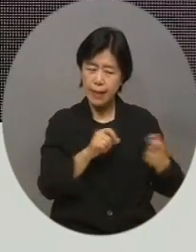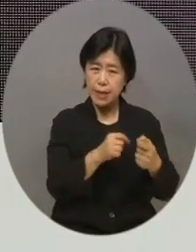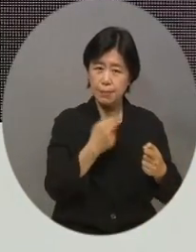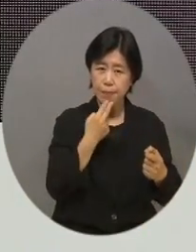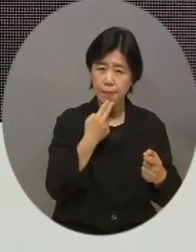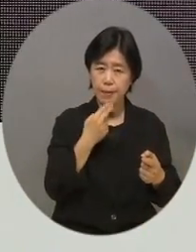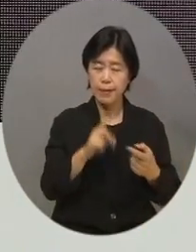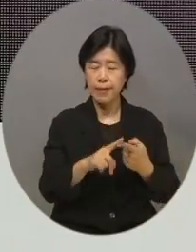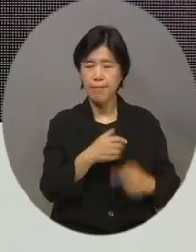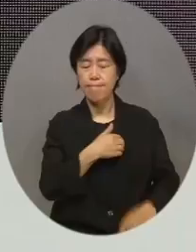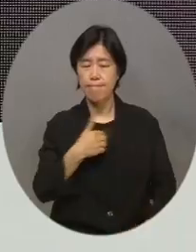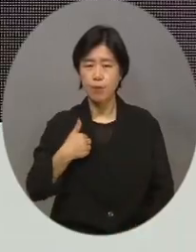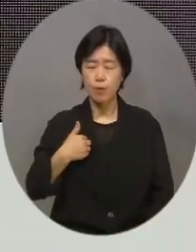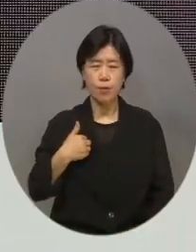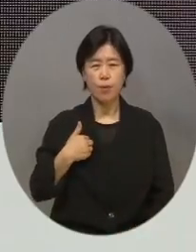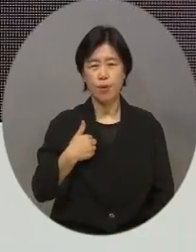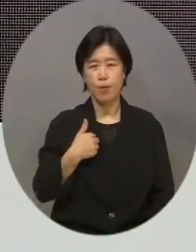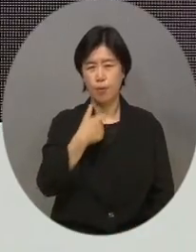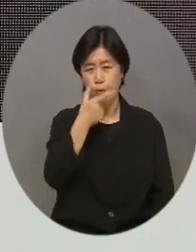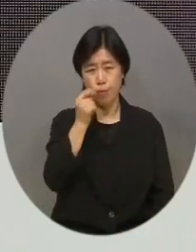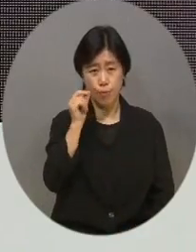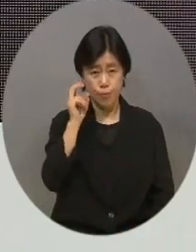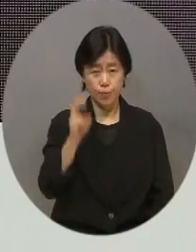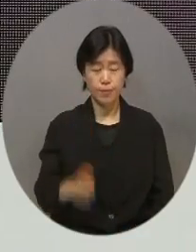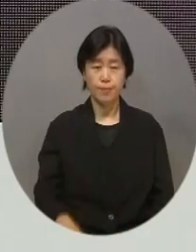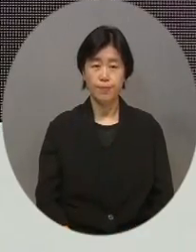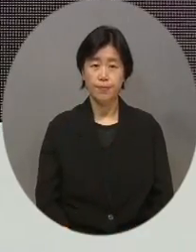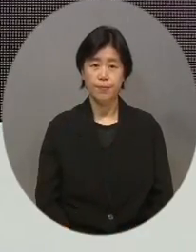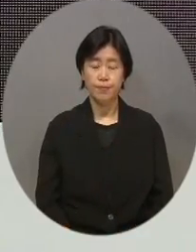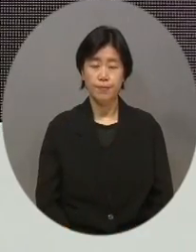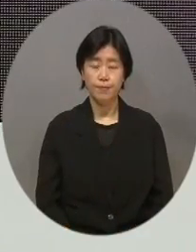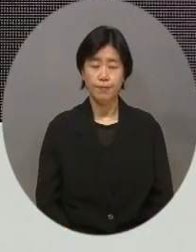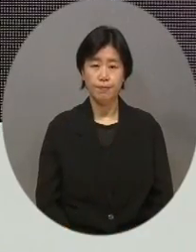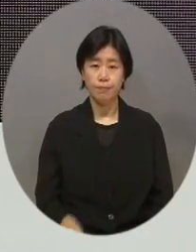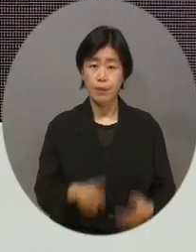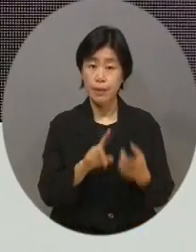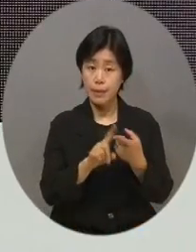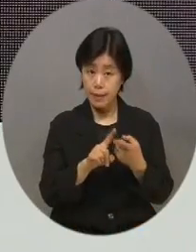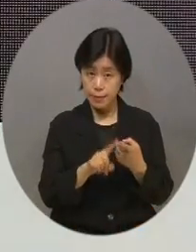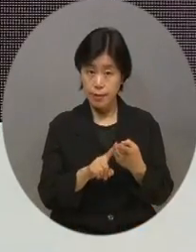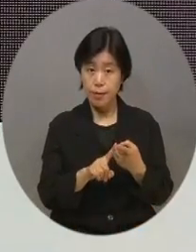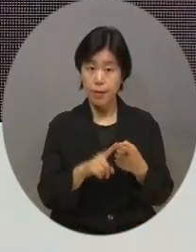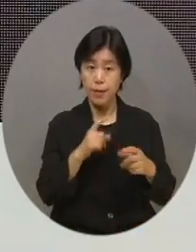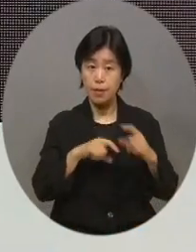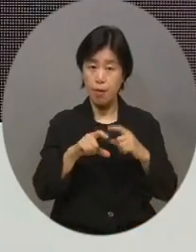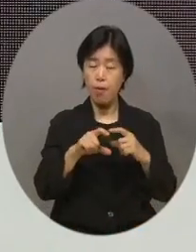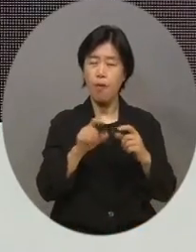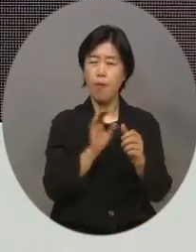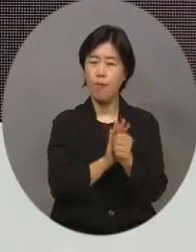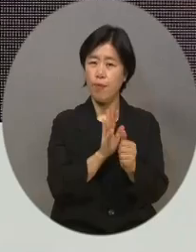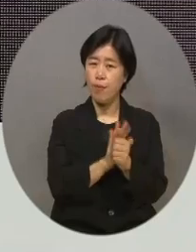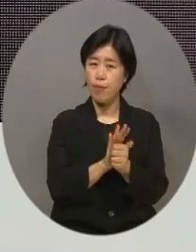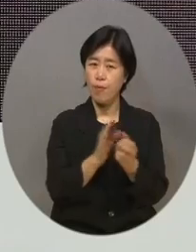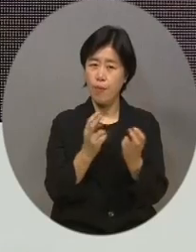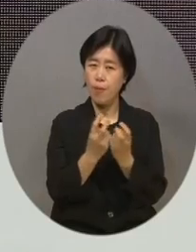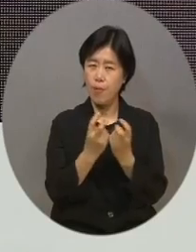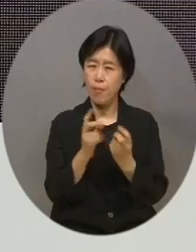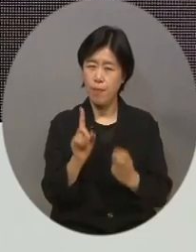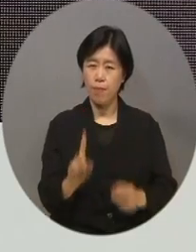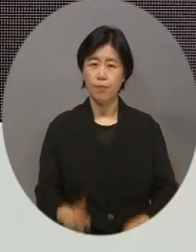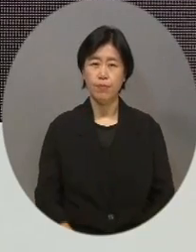좀 만족도가 줄어들 것 같은데요. 그런 부분을 조금 더 보완할 수 있는 길이